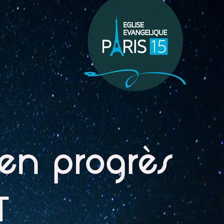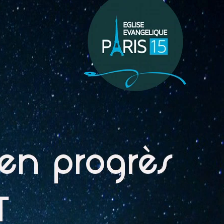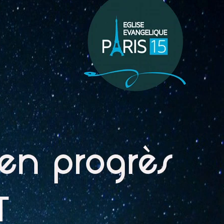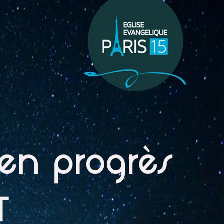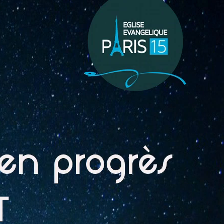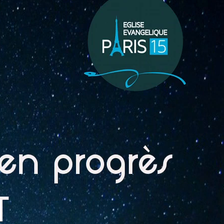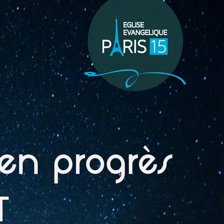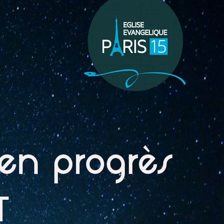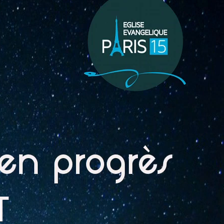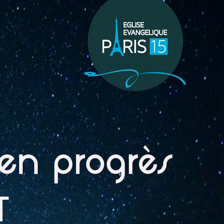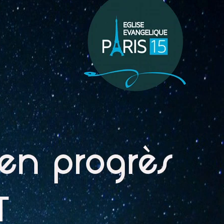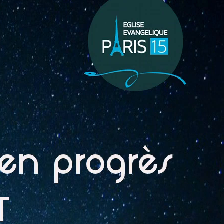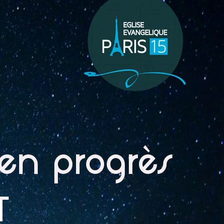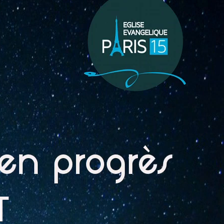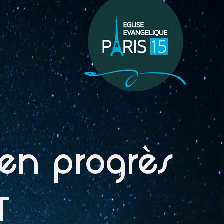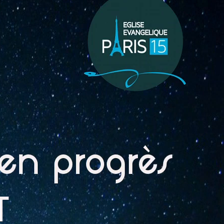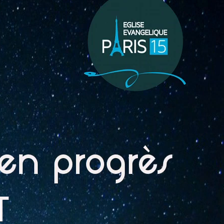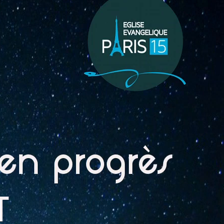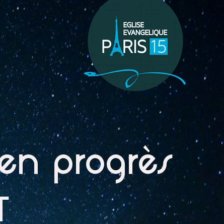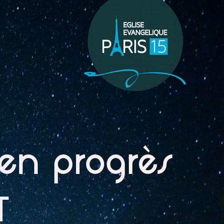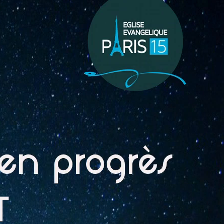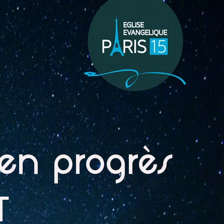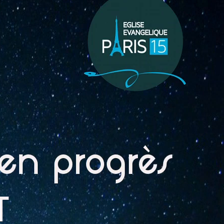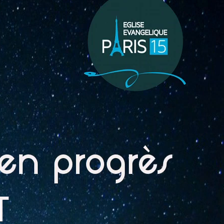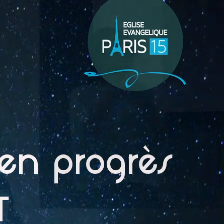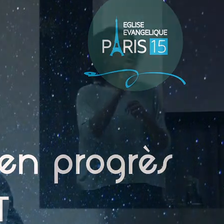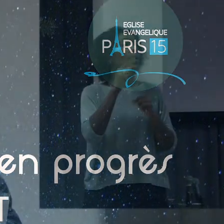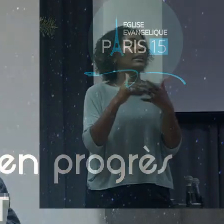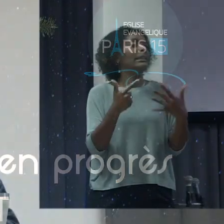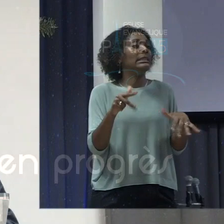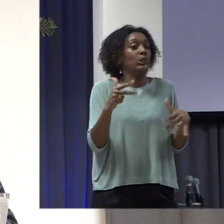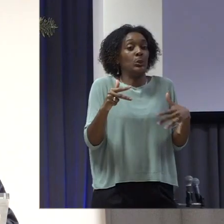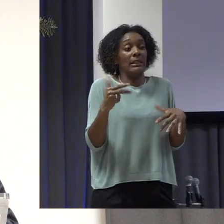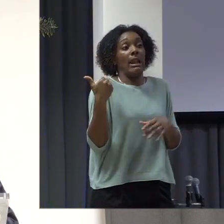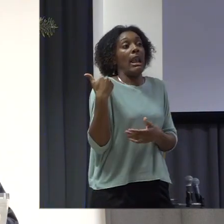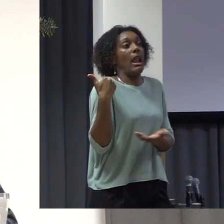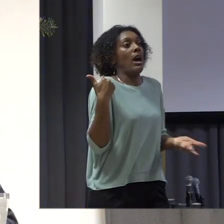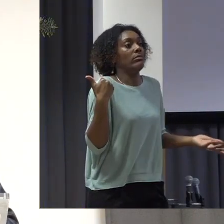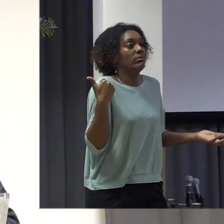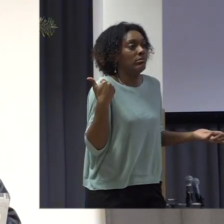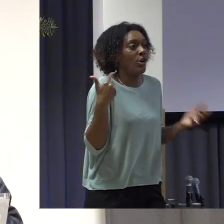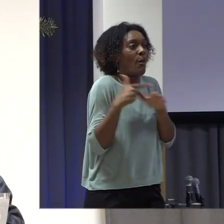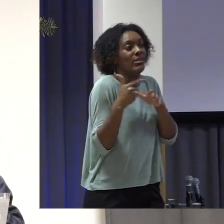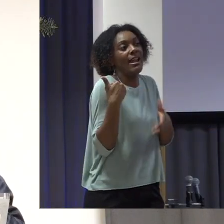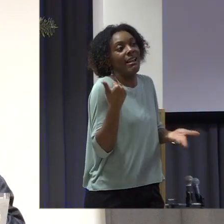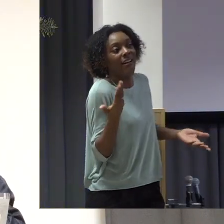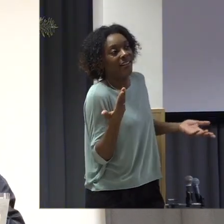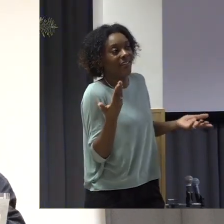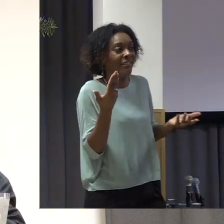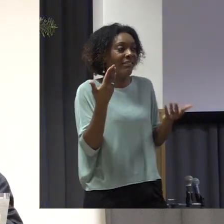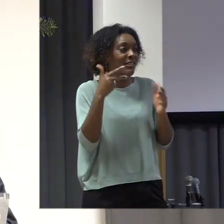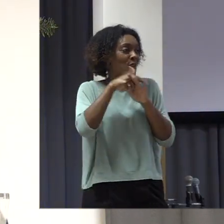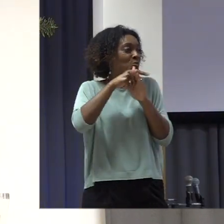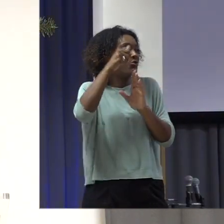Vous savez, on a changé d'année que depuis quelques jours, hein. On est vraiment dans les tout premiers jours du mois de